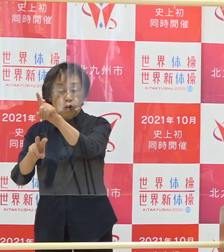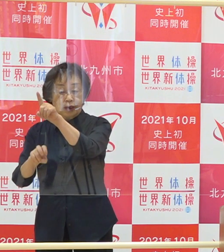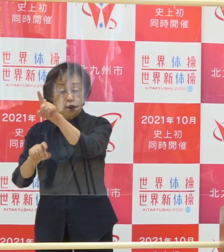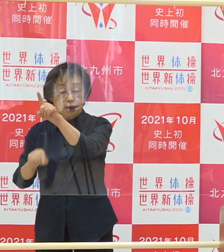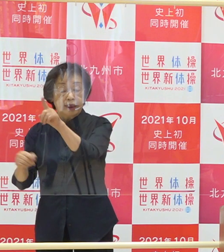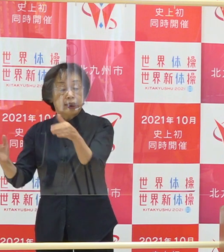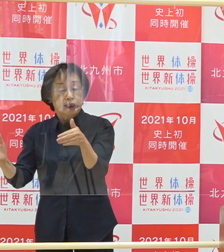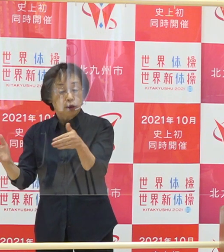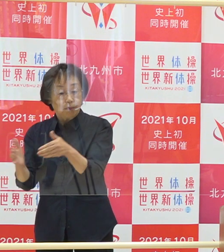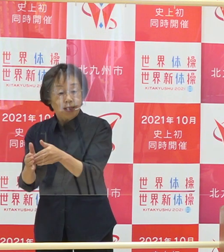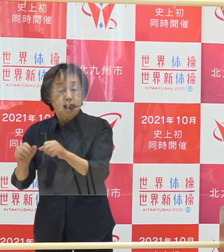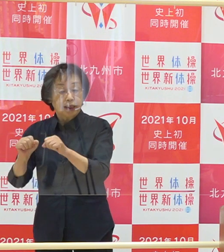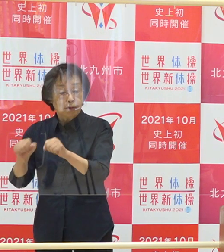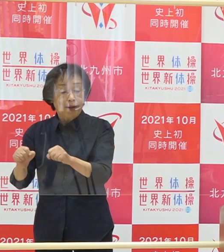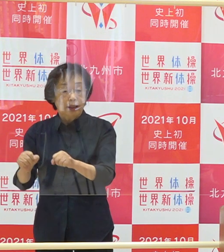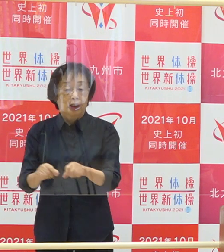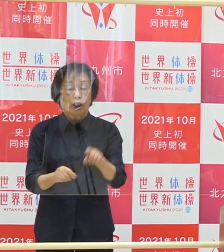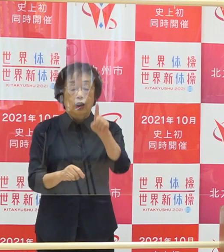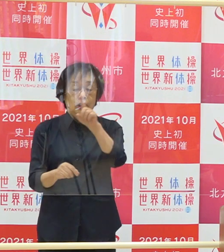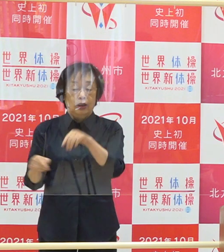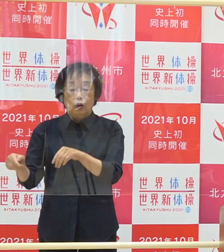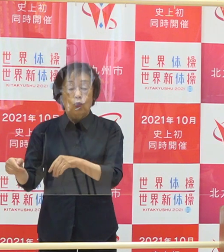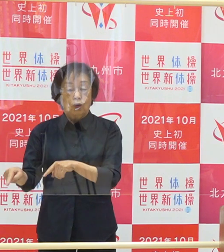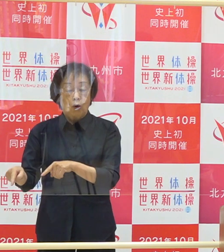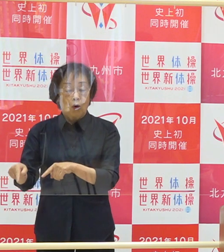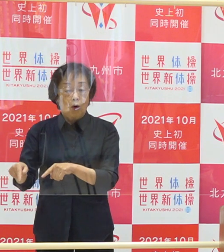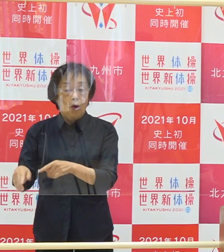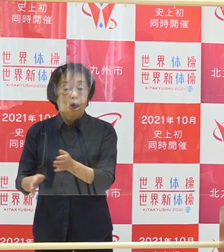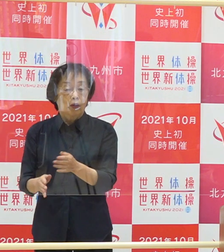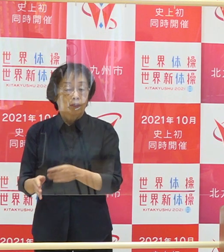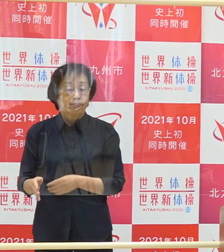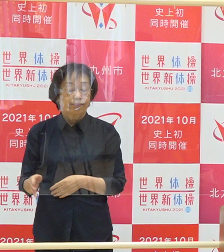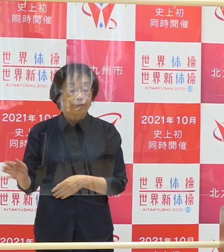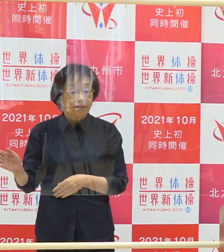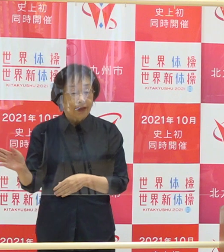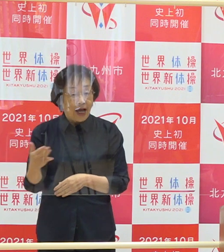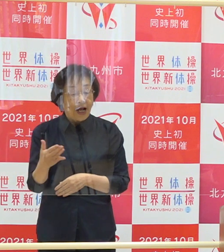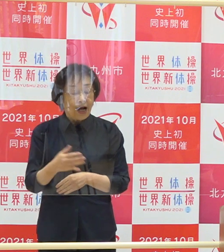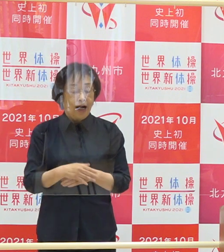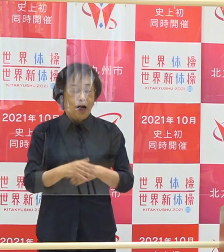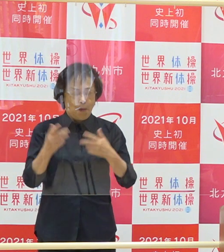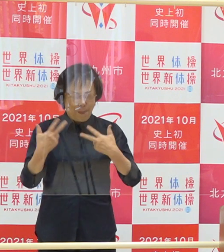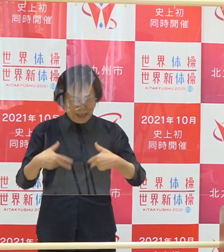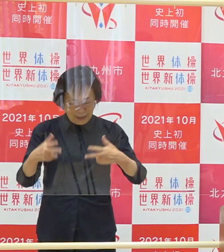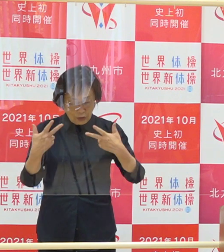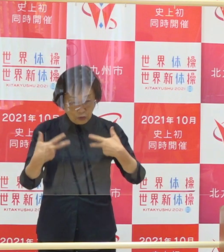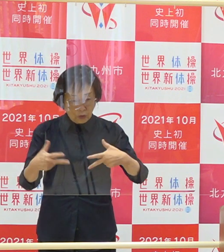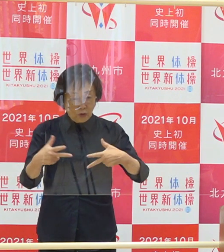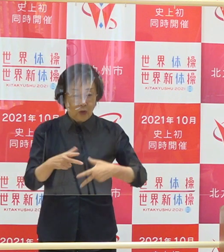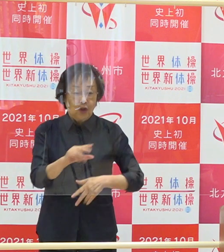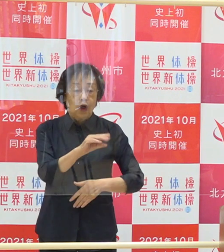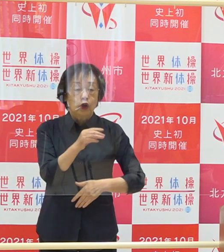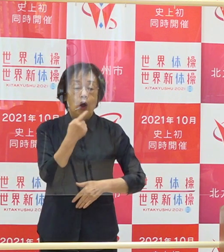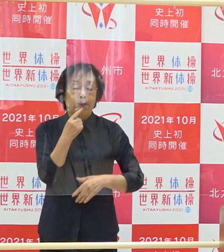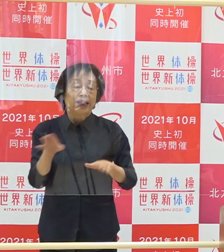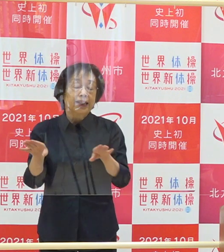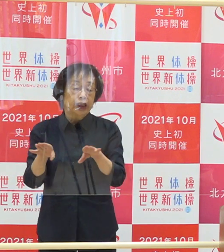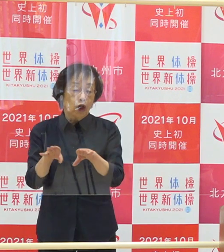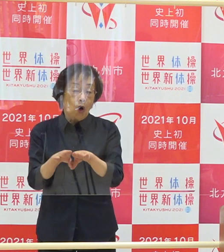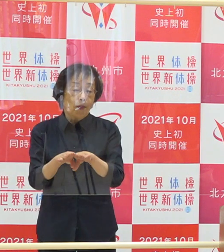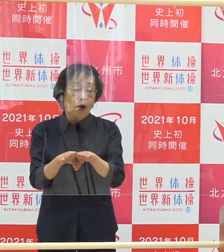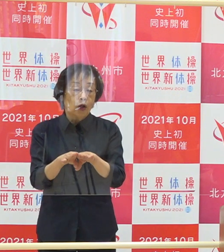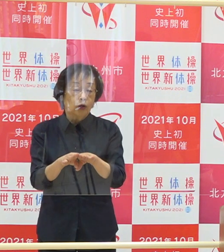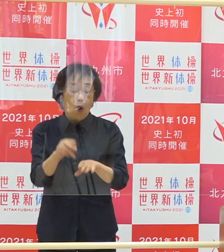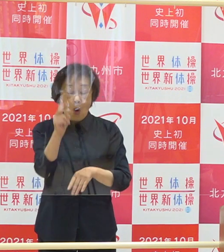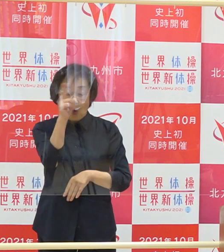。11月27日から12月26日まで毎週同日曜日の14